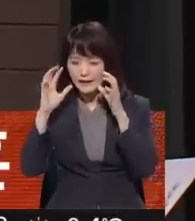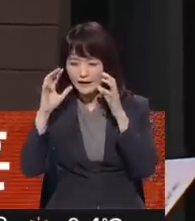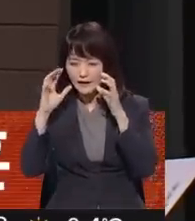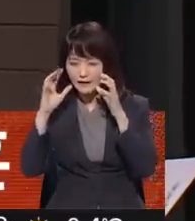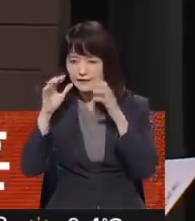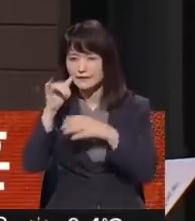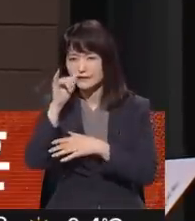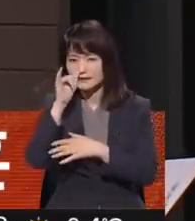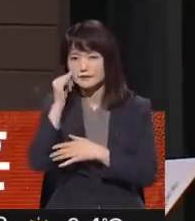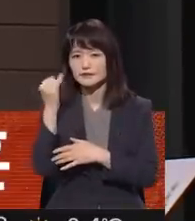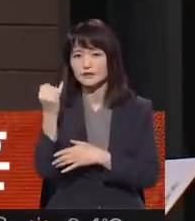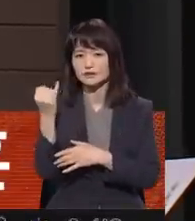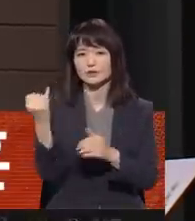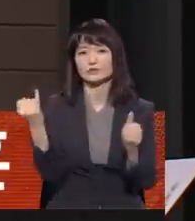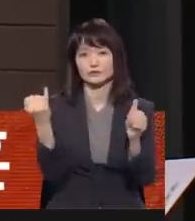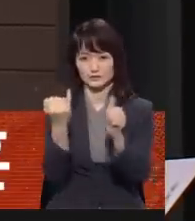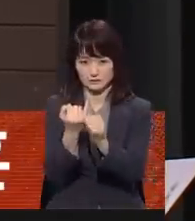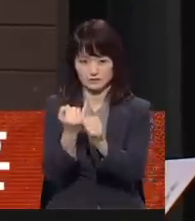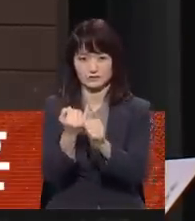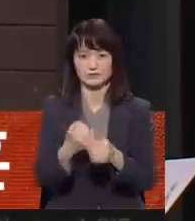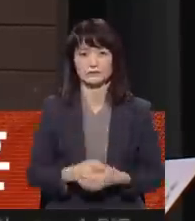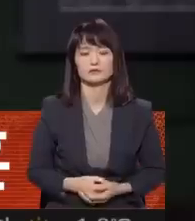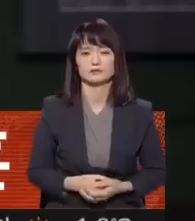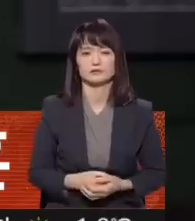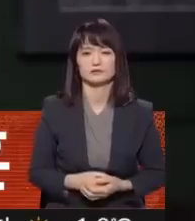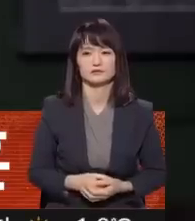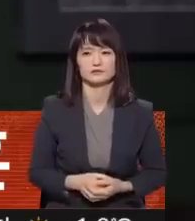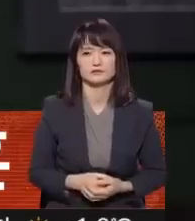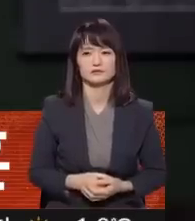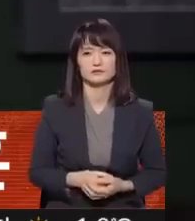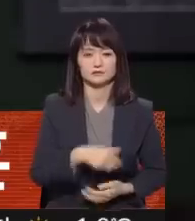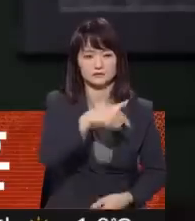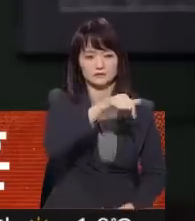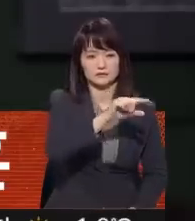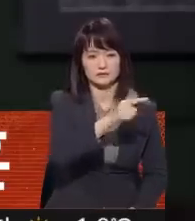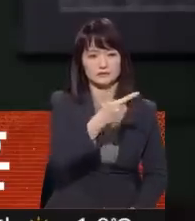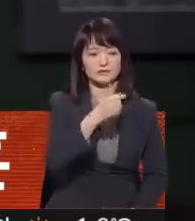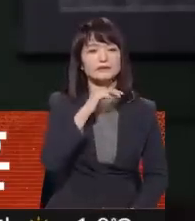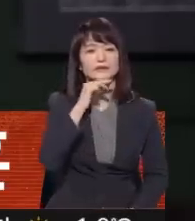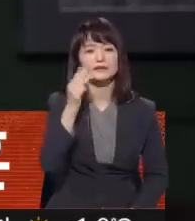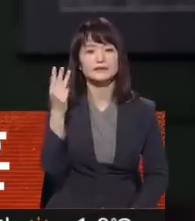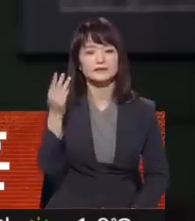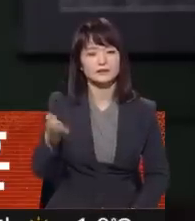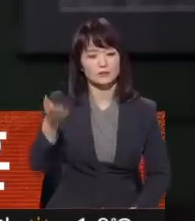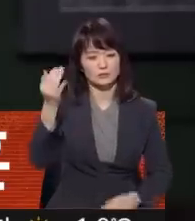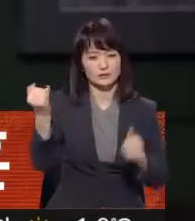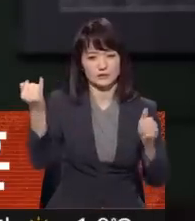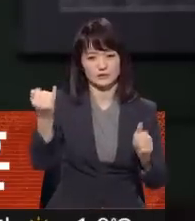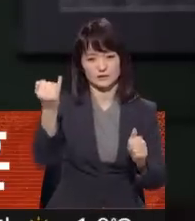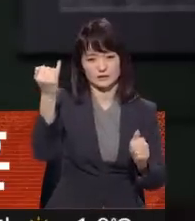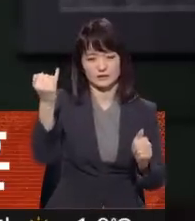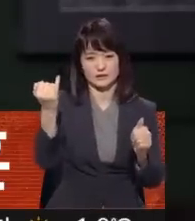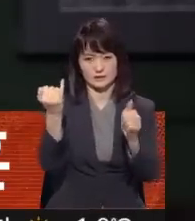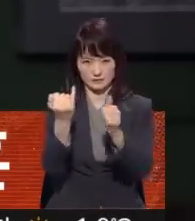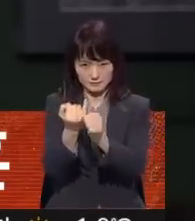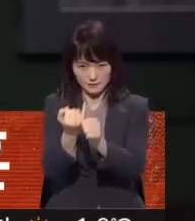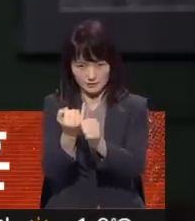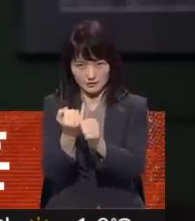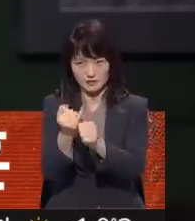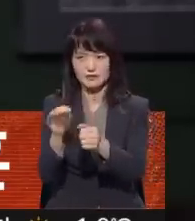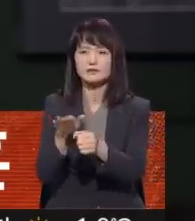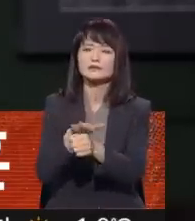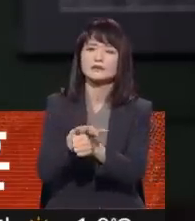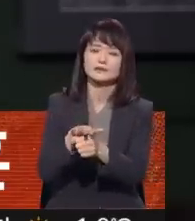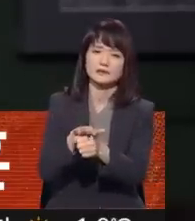여성과 결혼을 했다는 거예요네 맞습니다 26살 저녁 직후에이 전시가 3살 연상인 현재 아내를 만나게 됩니다 그런데 너무 사랑한